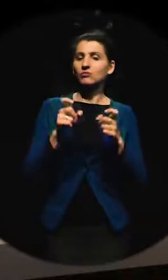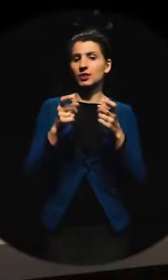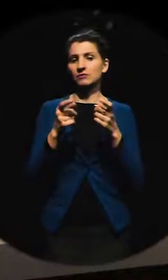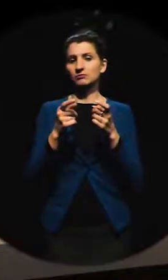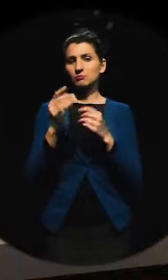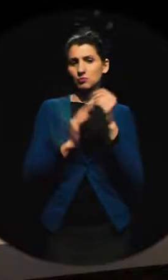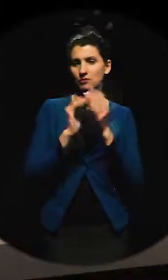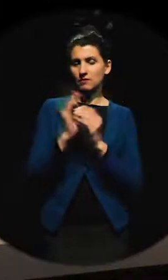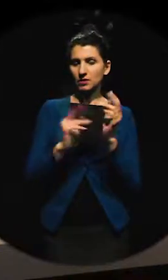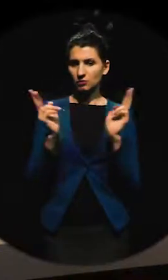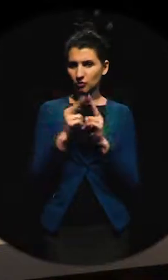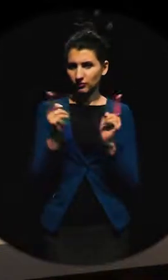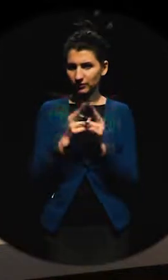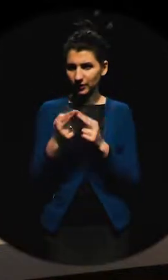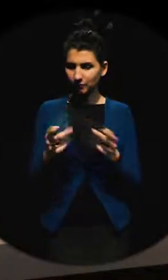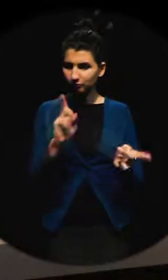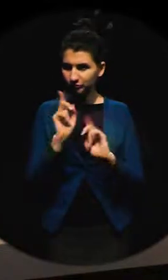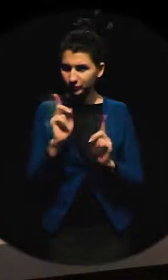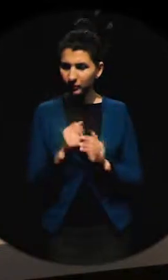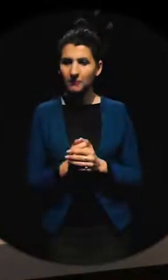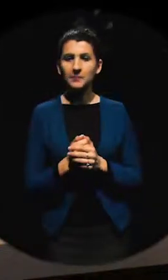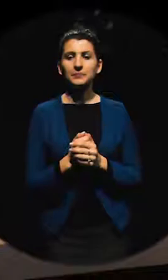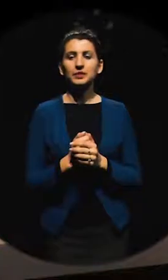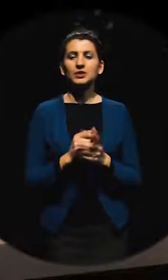relacji. Zaangażowanie jako